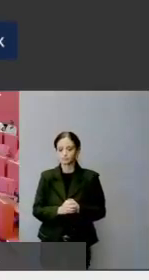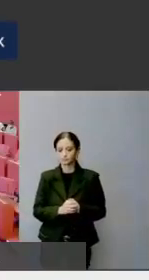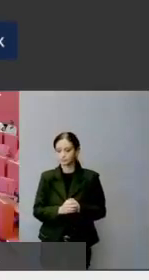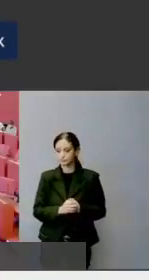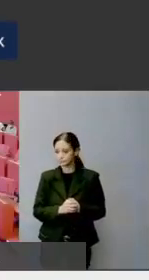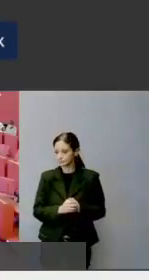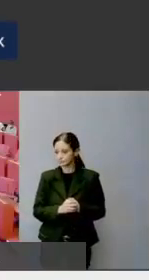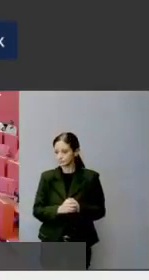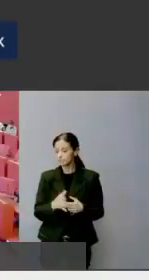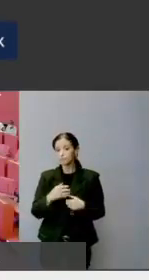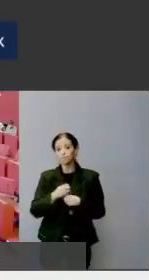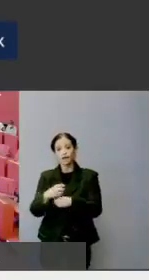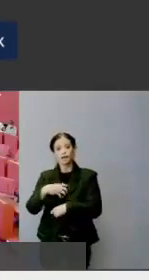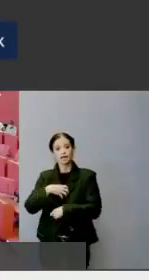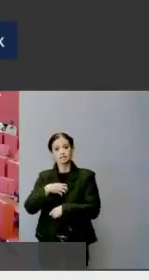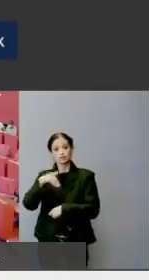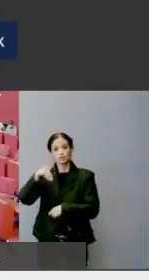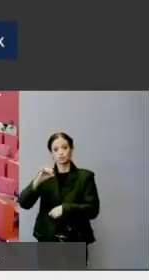assessore picciotti